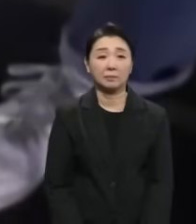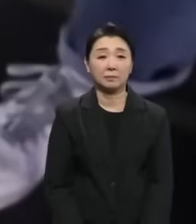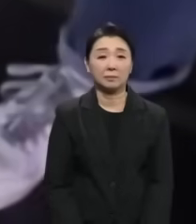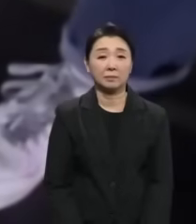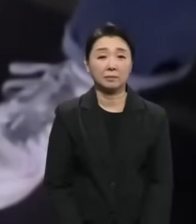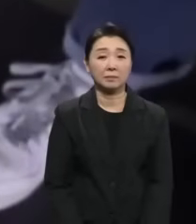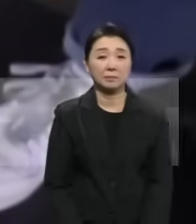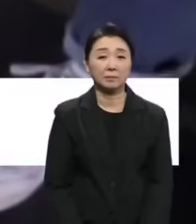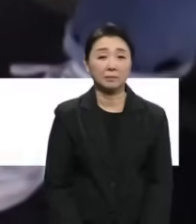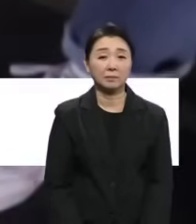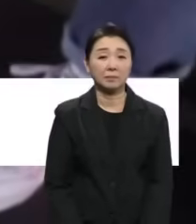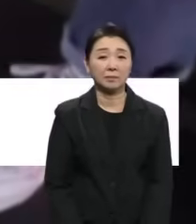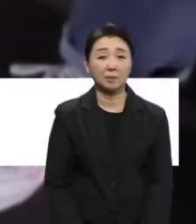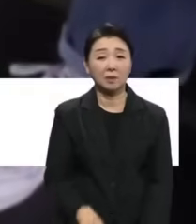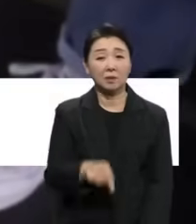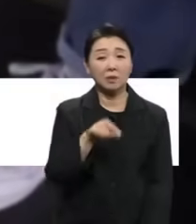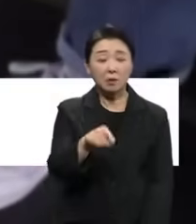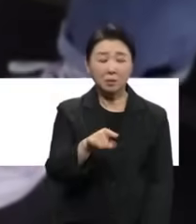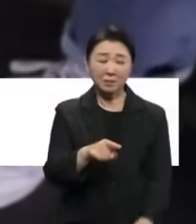예, 여기서